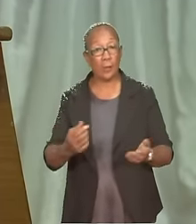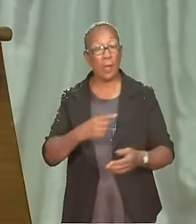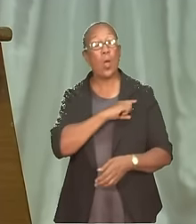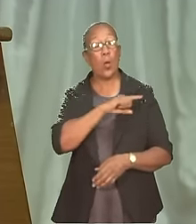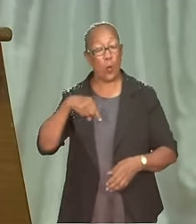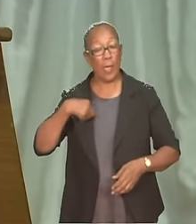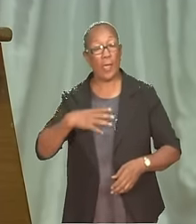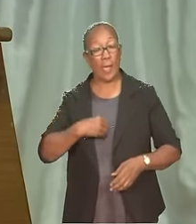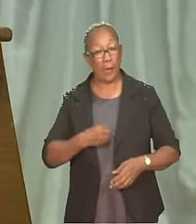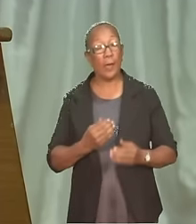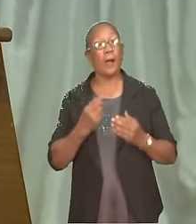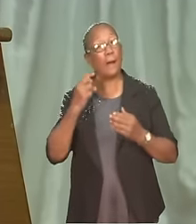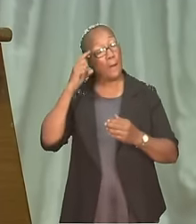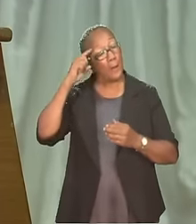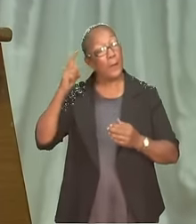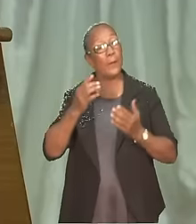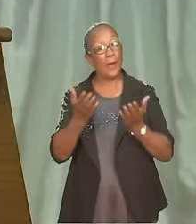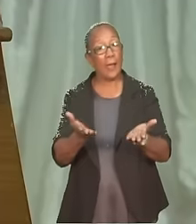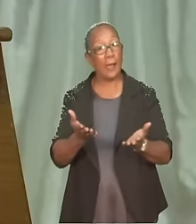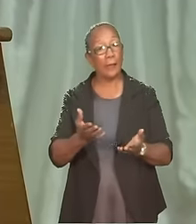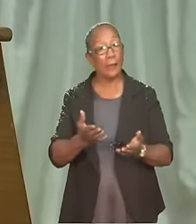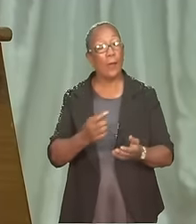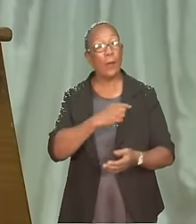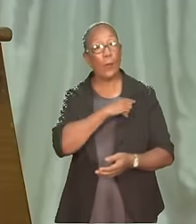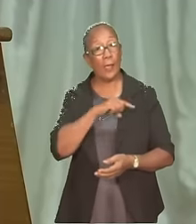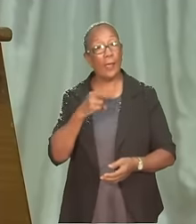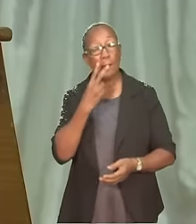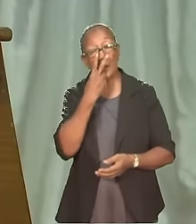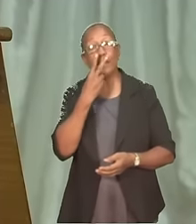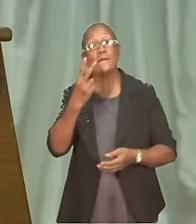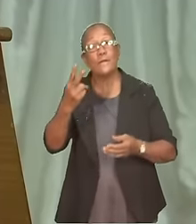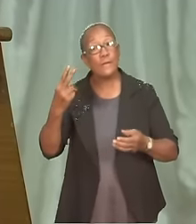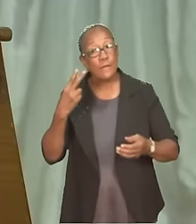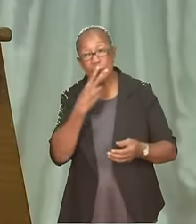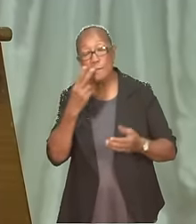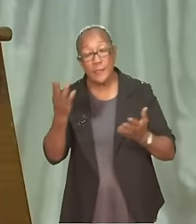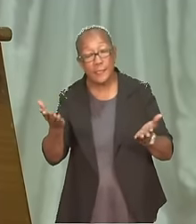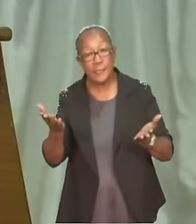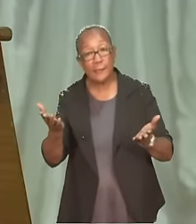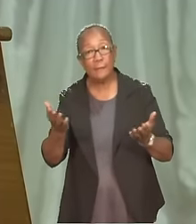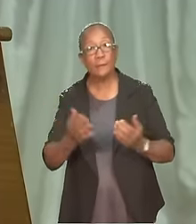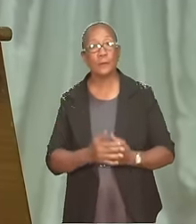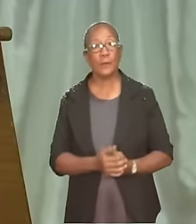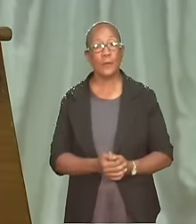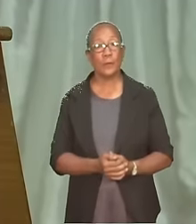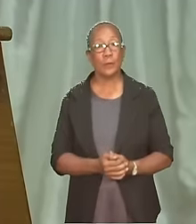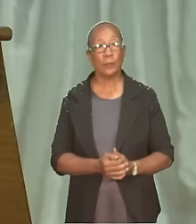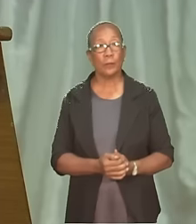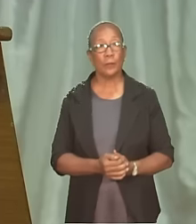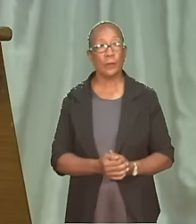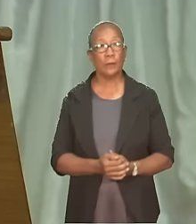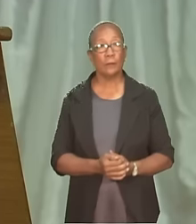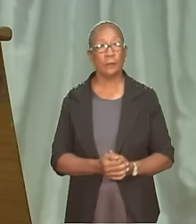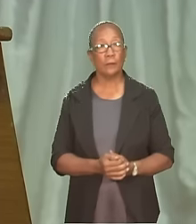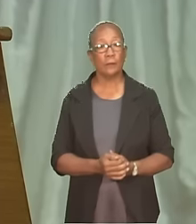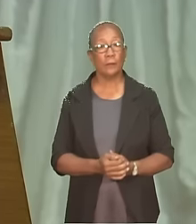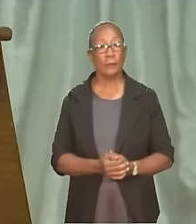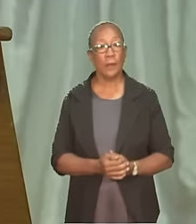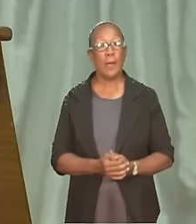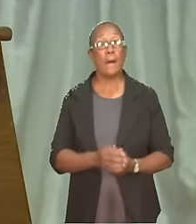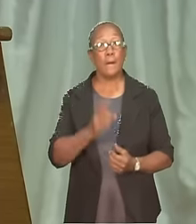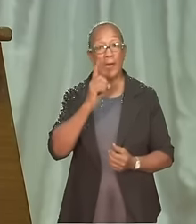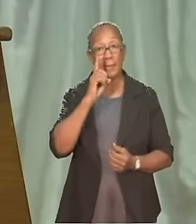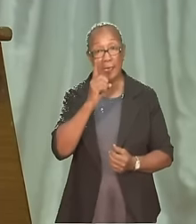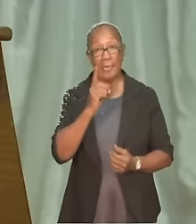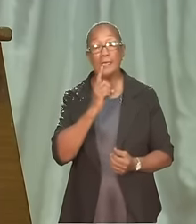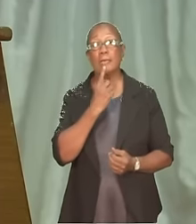plan. We hebben tenminste een visie. En we kijken uit naar hun plannen. Maar één ding is